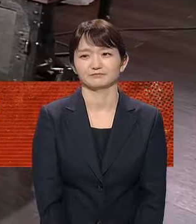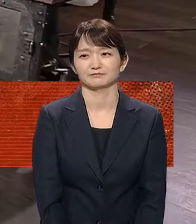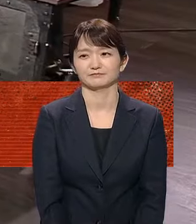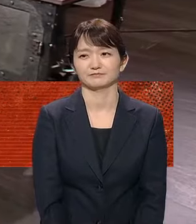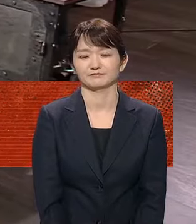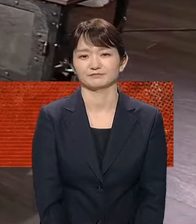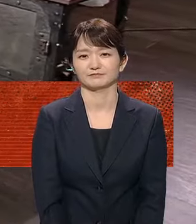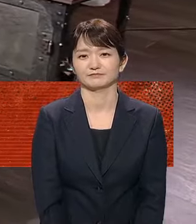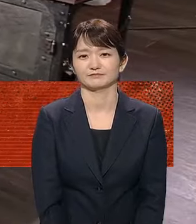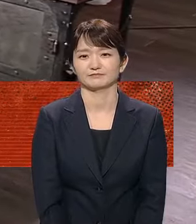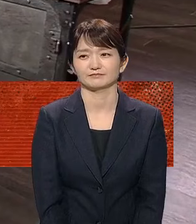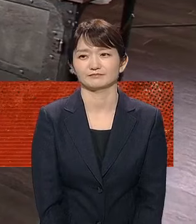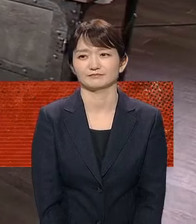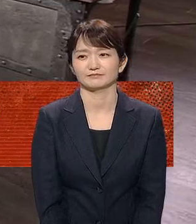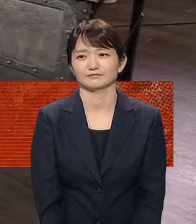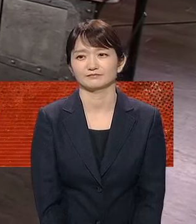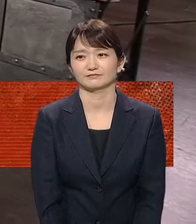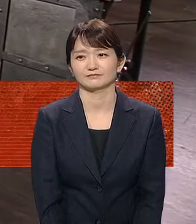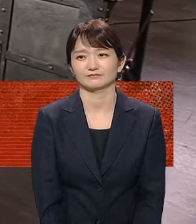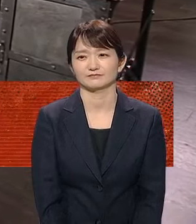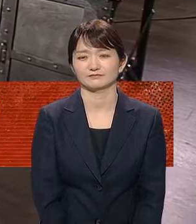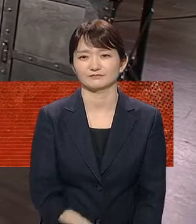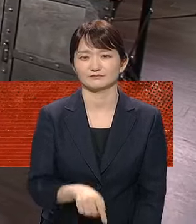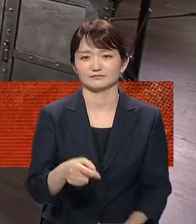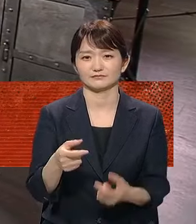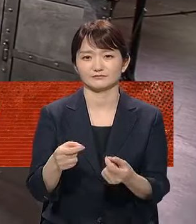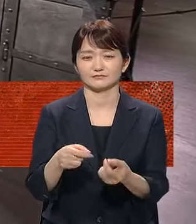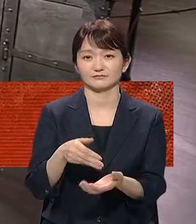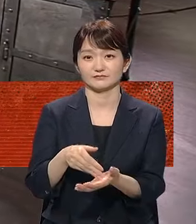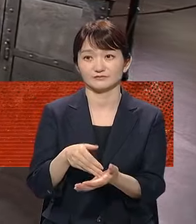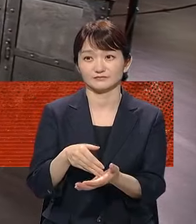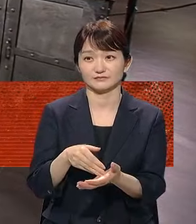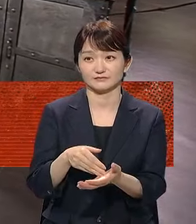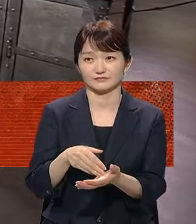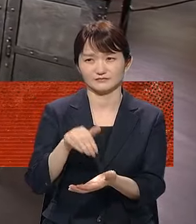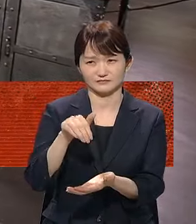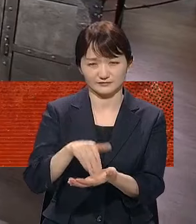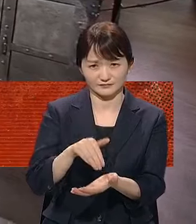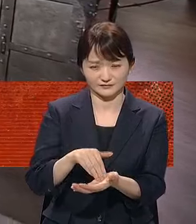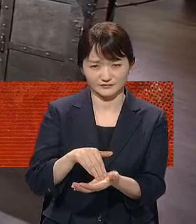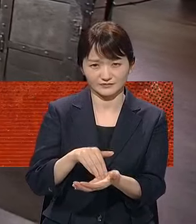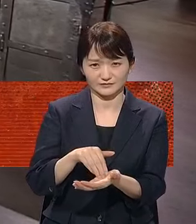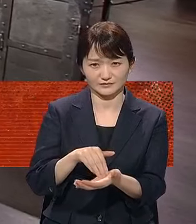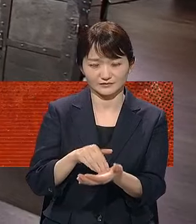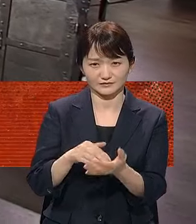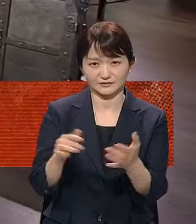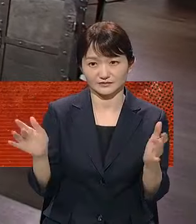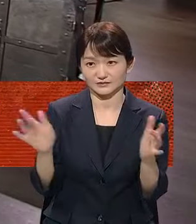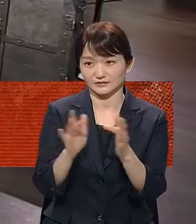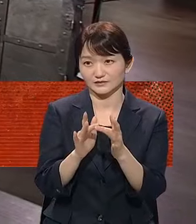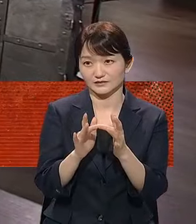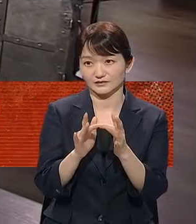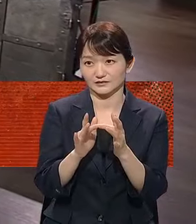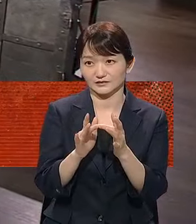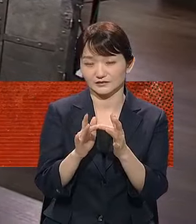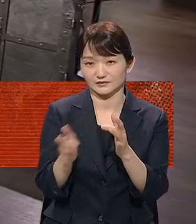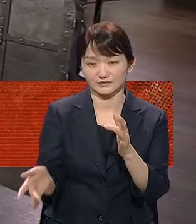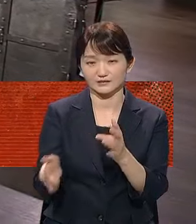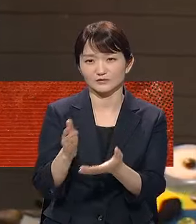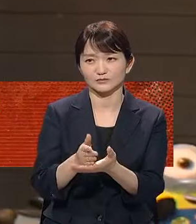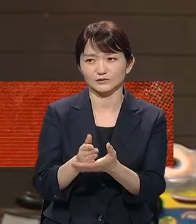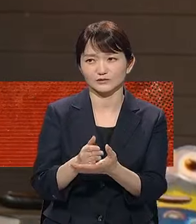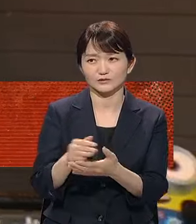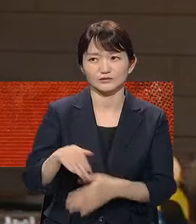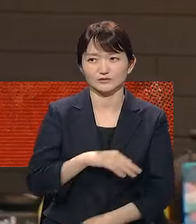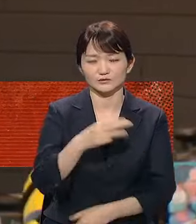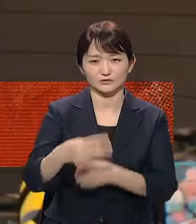김벤치 님 이런 것도 뉴스라고 한심하다 나가 주세요 안 보셔도 됩니다 저희 3년째 계속이 있어요